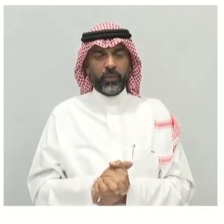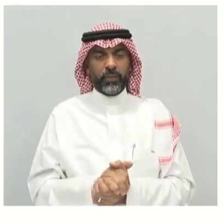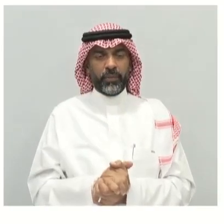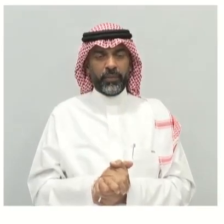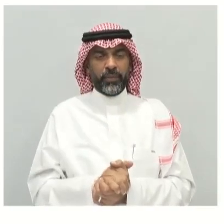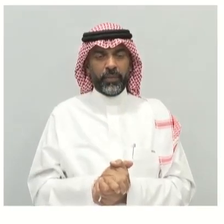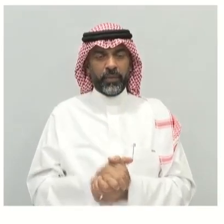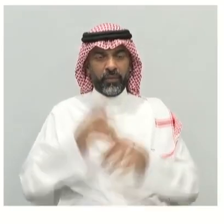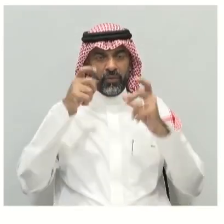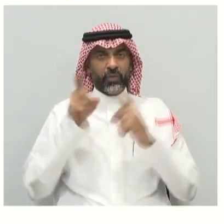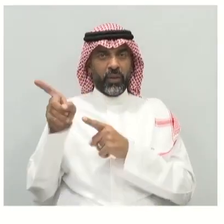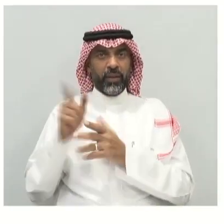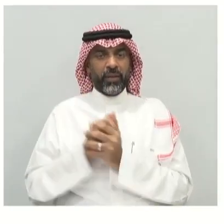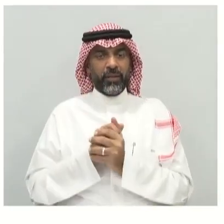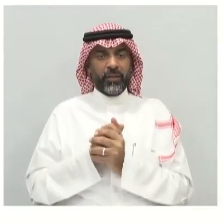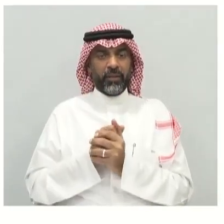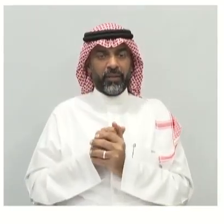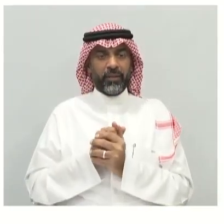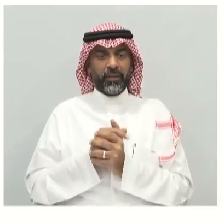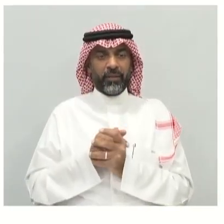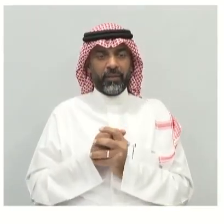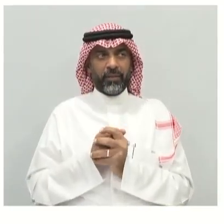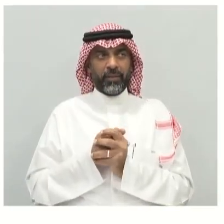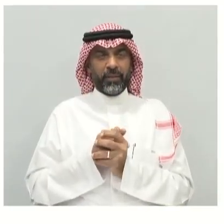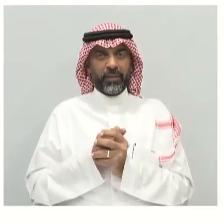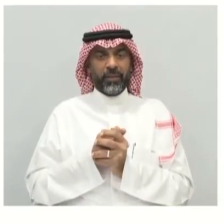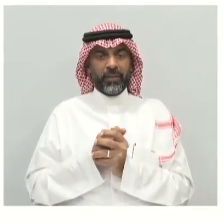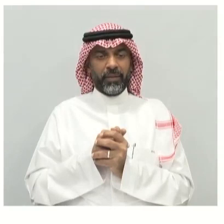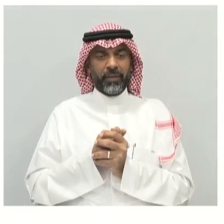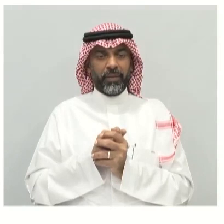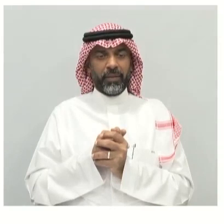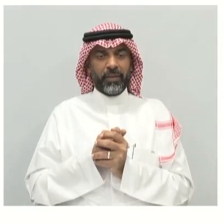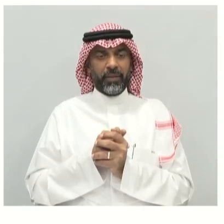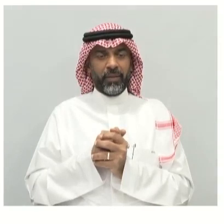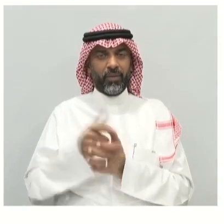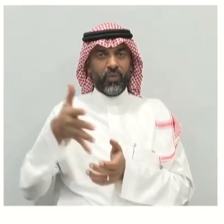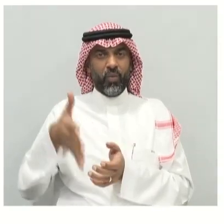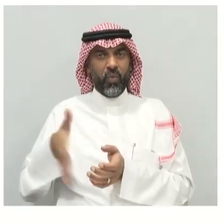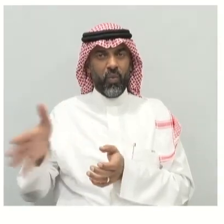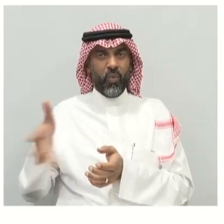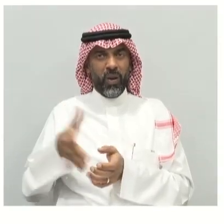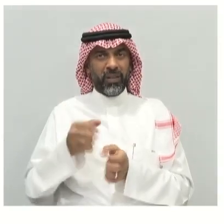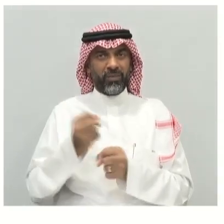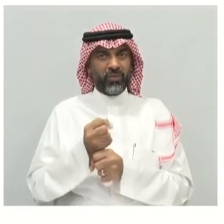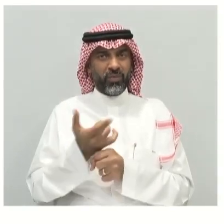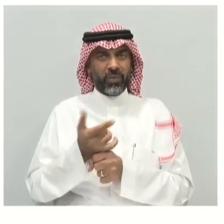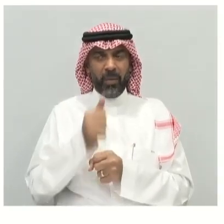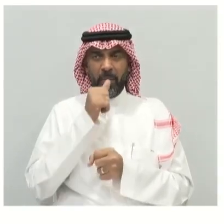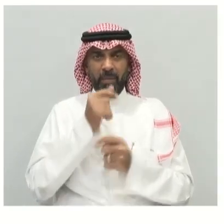الماء نشوف الصوره عندنا احسنتم او الولد قاعد يسقي الزرع يسقي